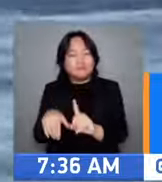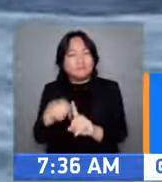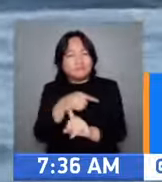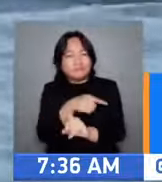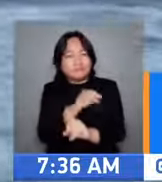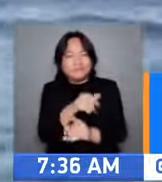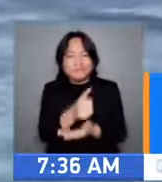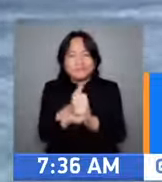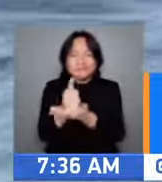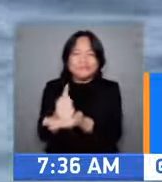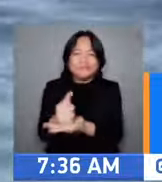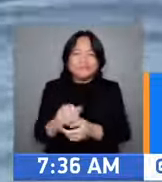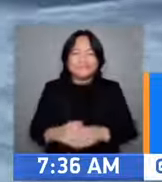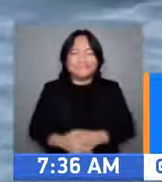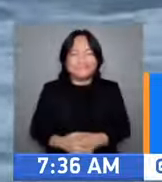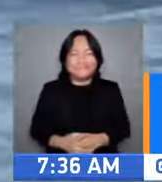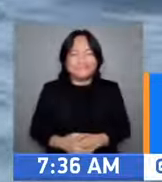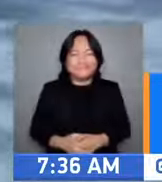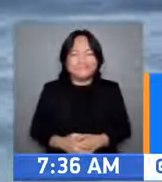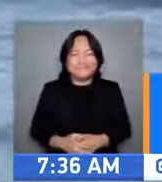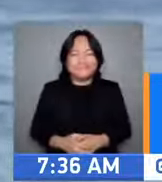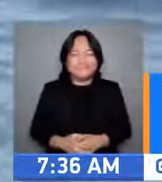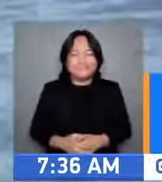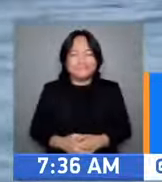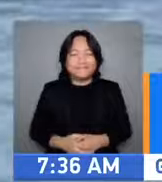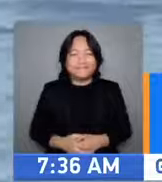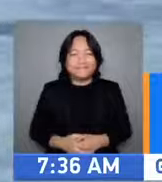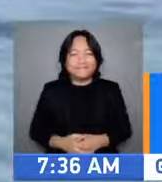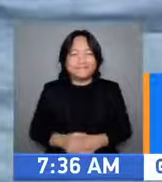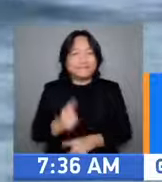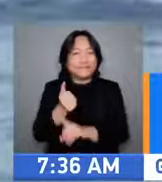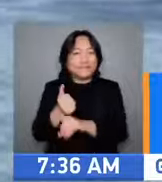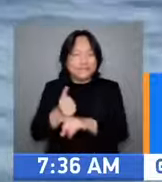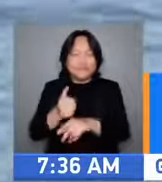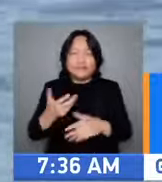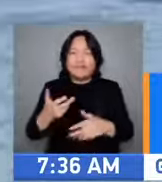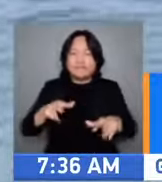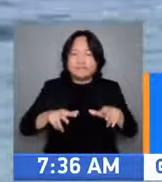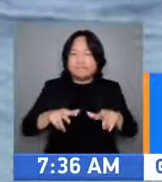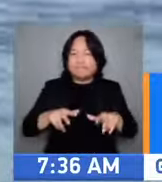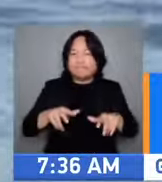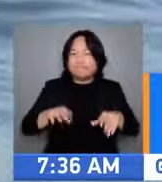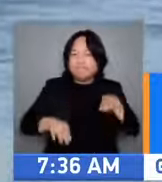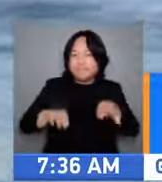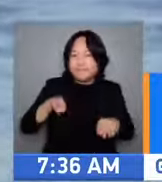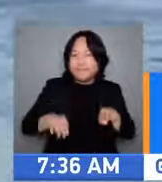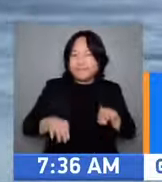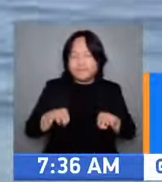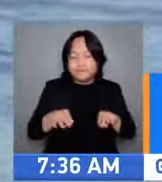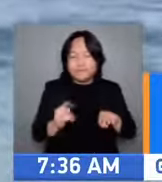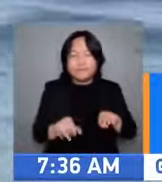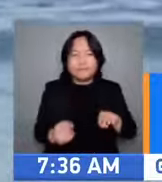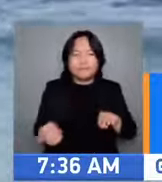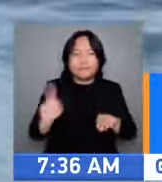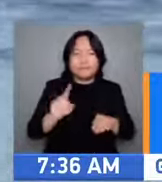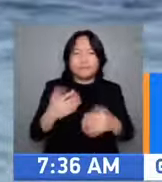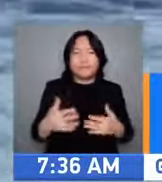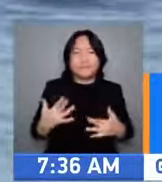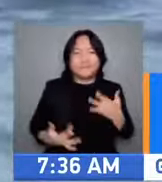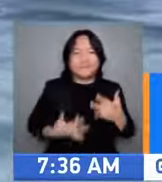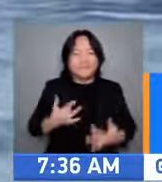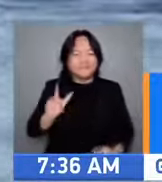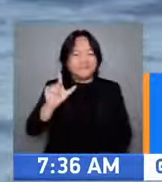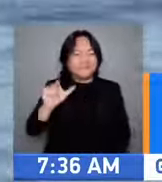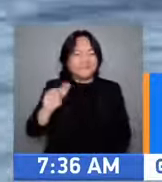para umangat. Ayan, tsaka siya magbabuelo, papatayo. Naku, excited na ako mamaya mga kapuso. Siyempre, itatry ko